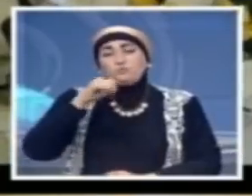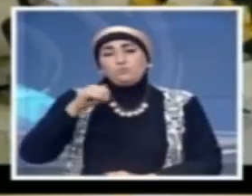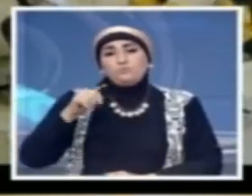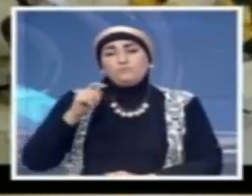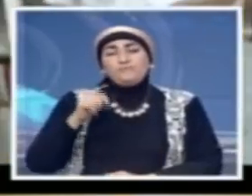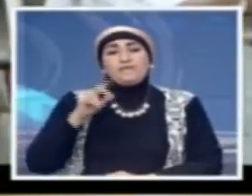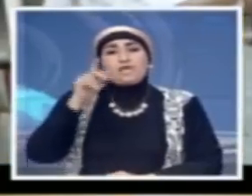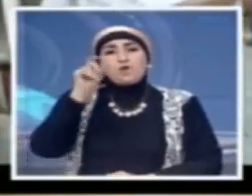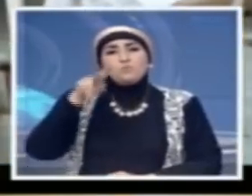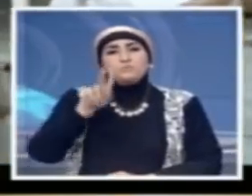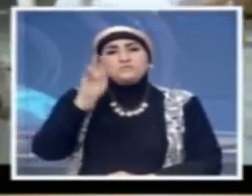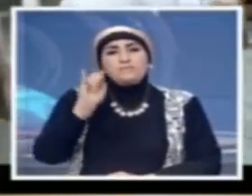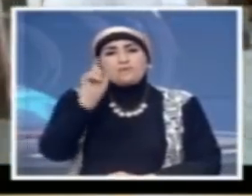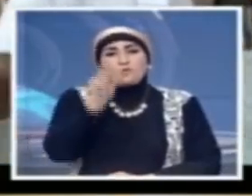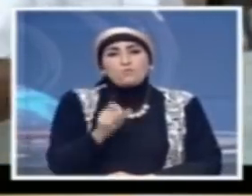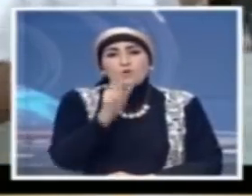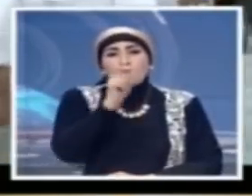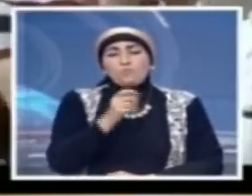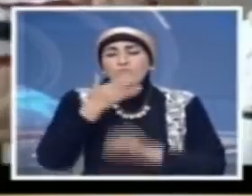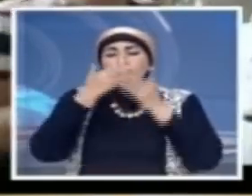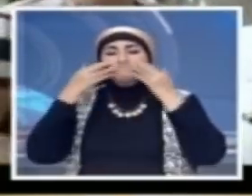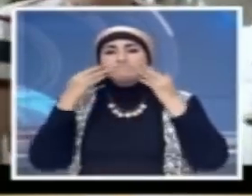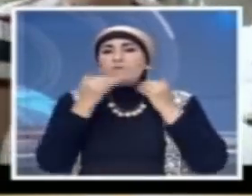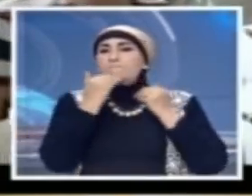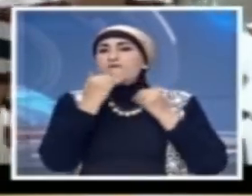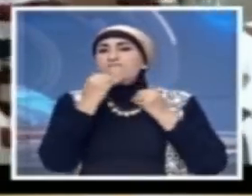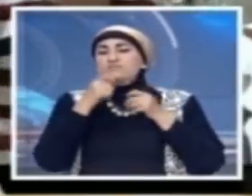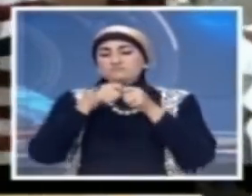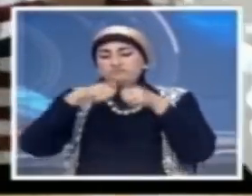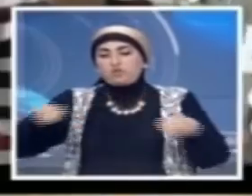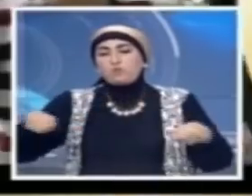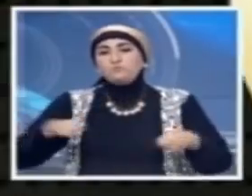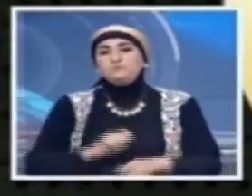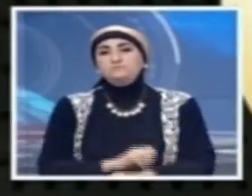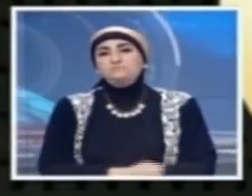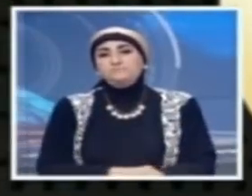101078 شخصا لعدم ارتدائهم الكمامات الواقية.